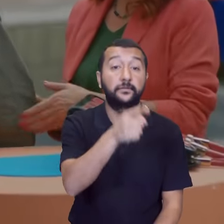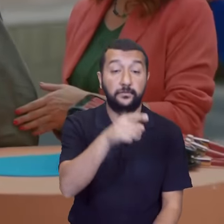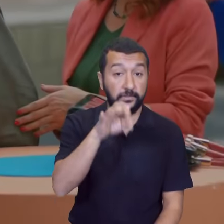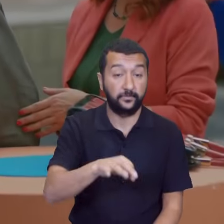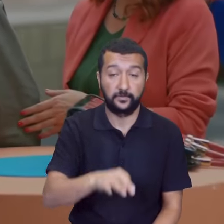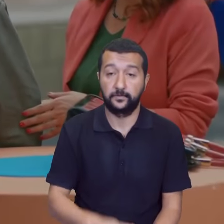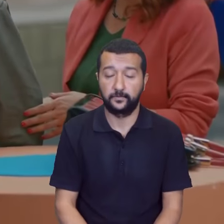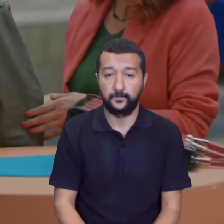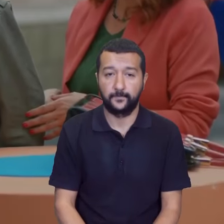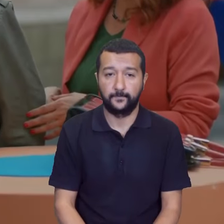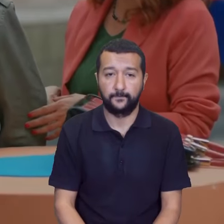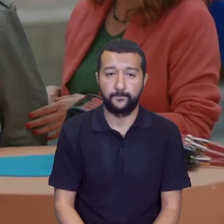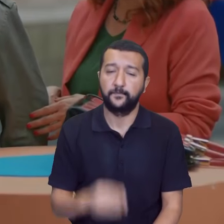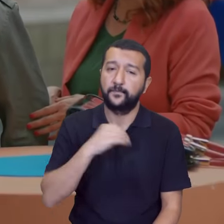burada.